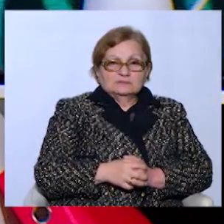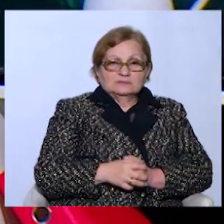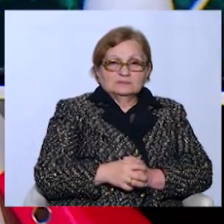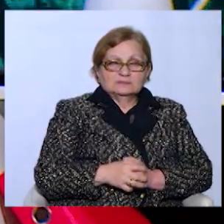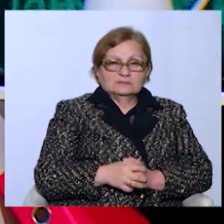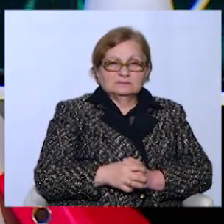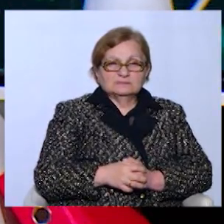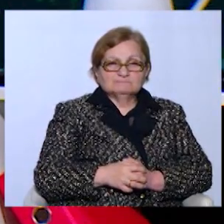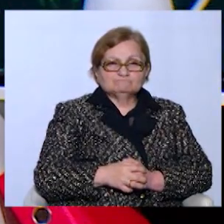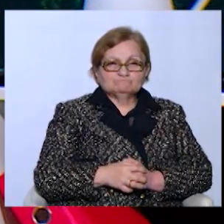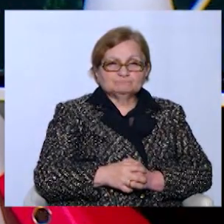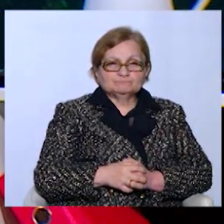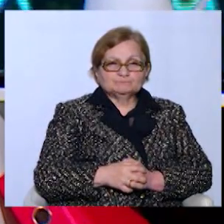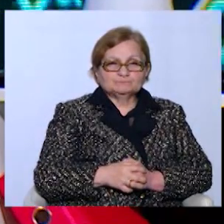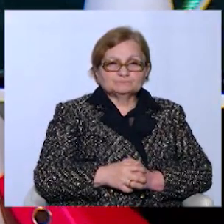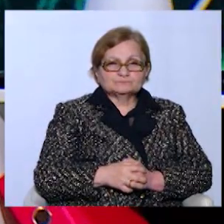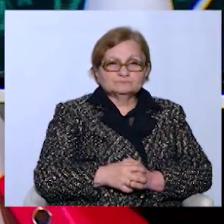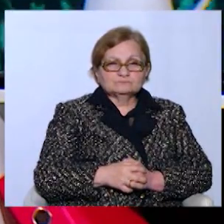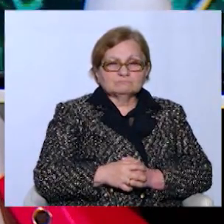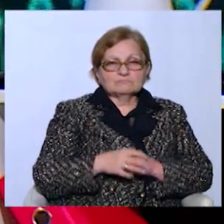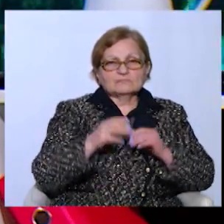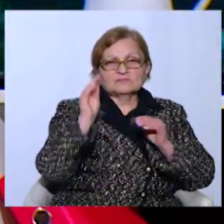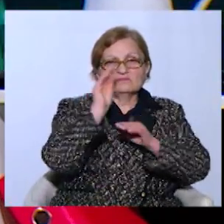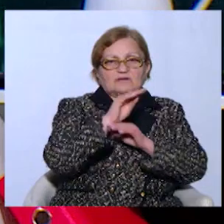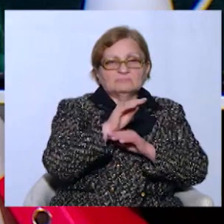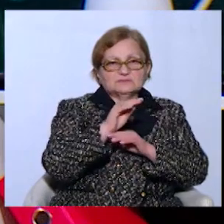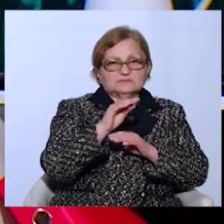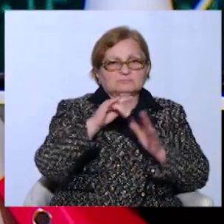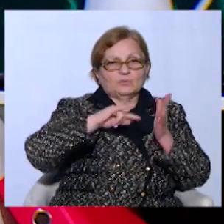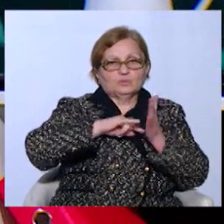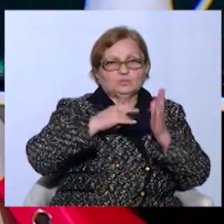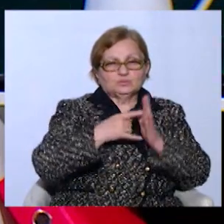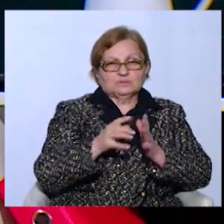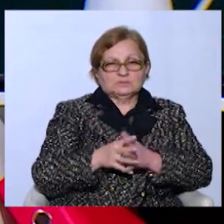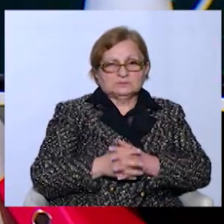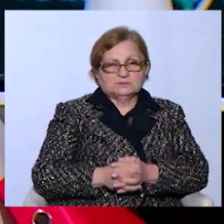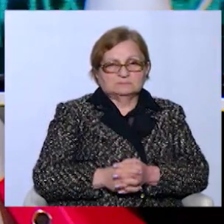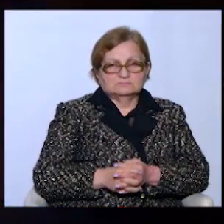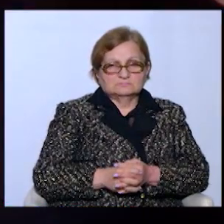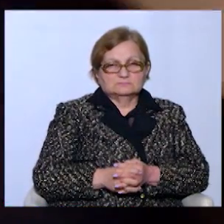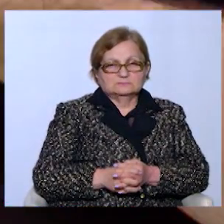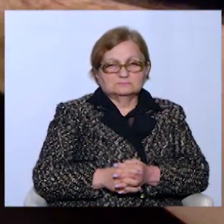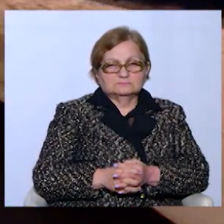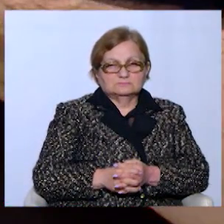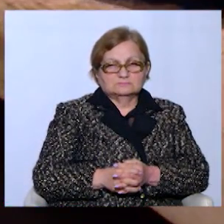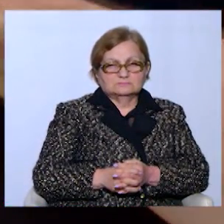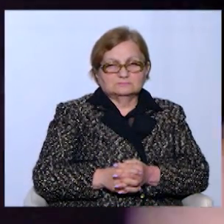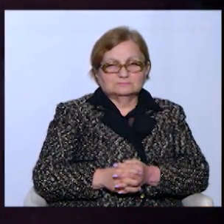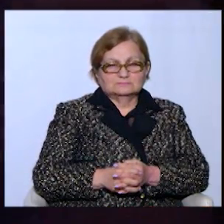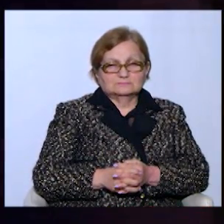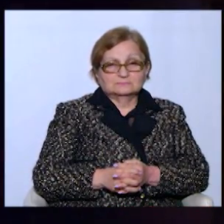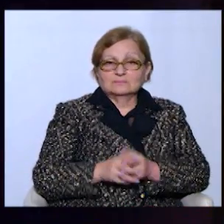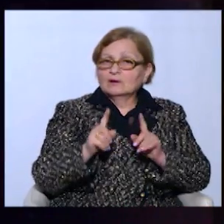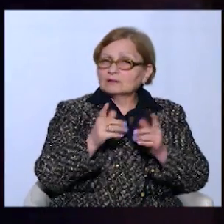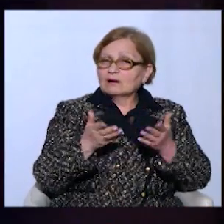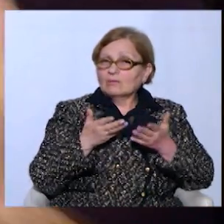ფერს და დავხატავ ოთხკუთხედს. აი ასე. აი ასე. ნახეთ